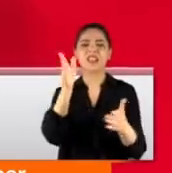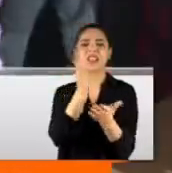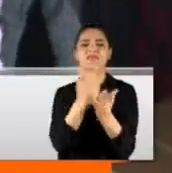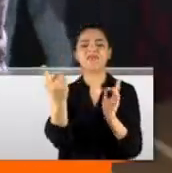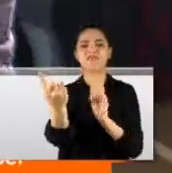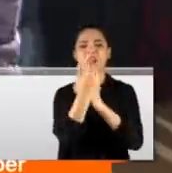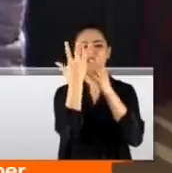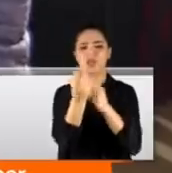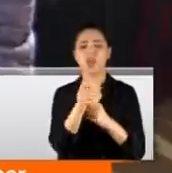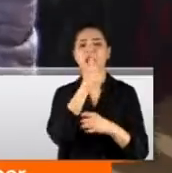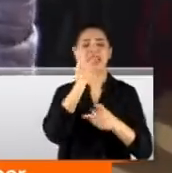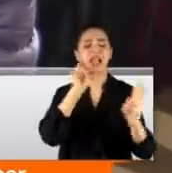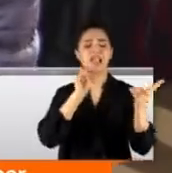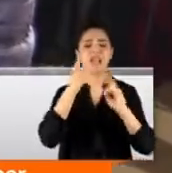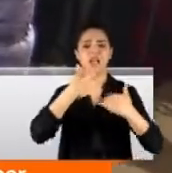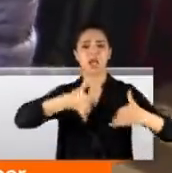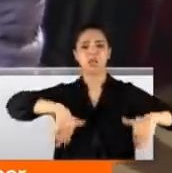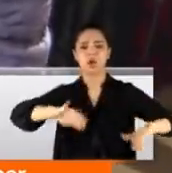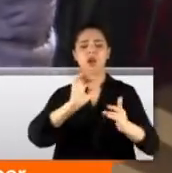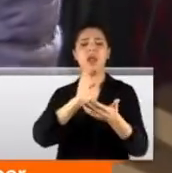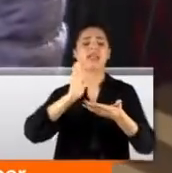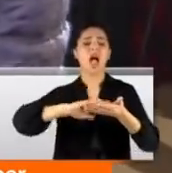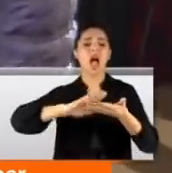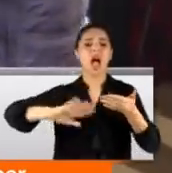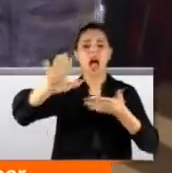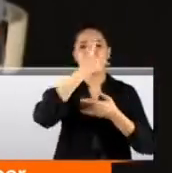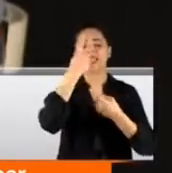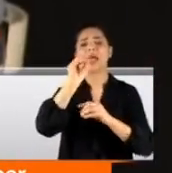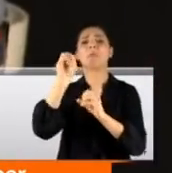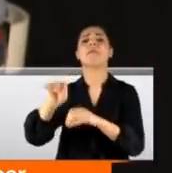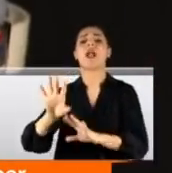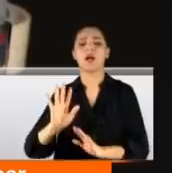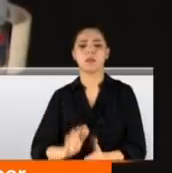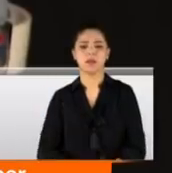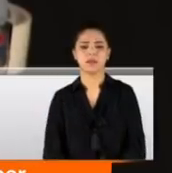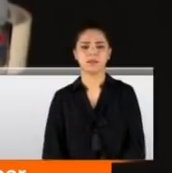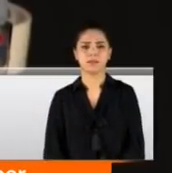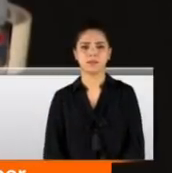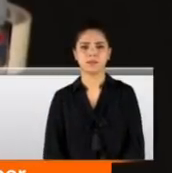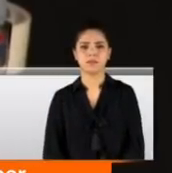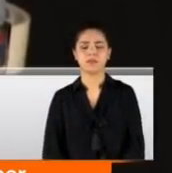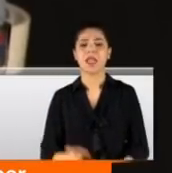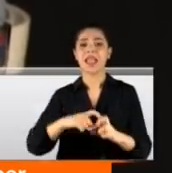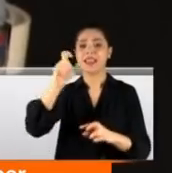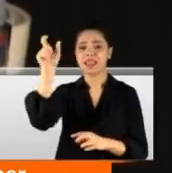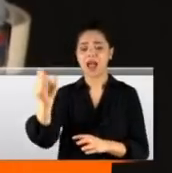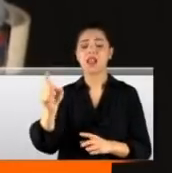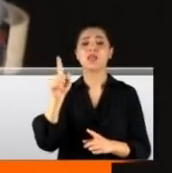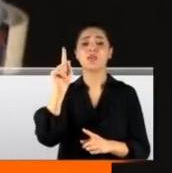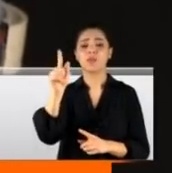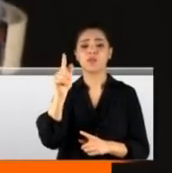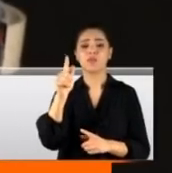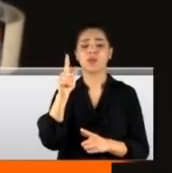Ses Tiyatrosu'nda düzenlenen törende dostları onu yalnız bırakmadı. Rasim Öztekin konservatuvarının